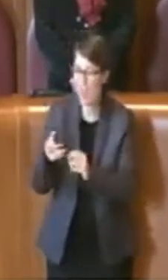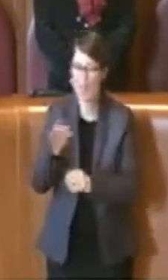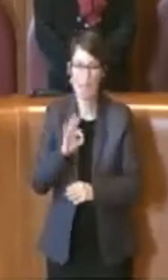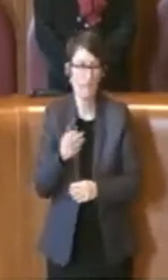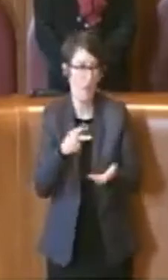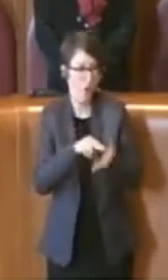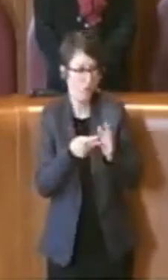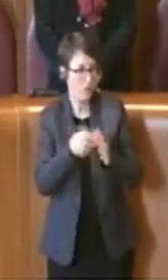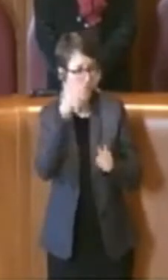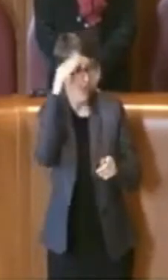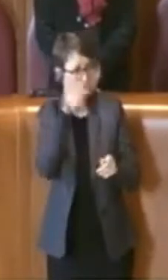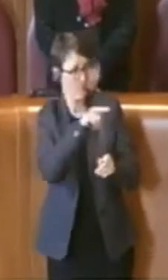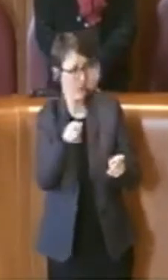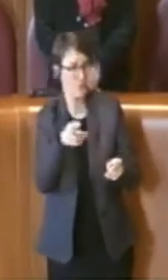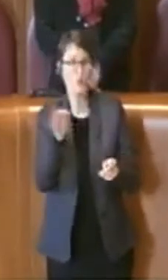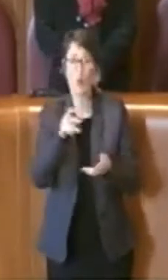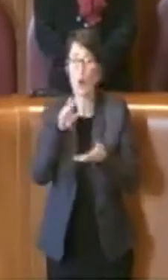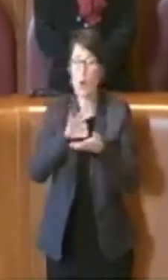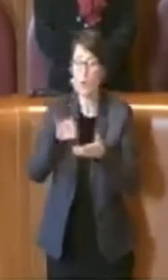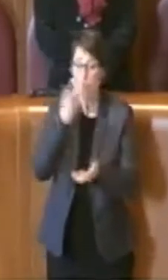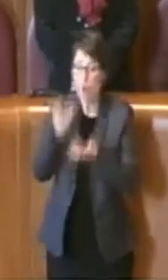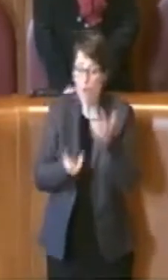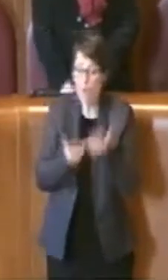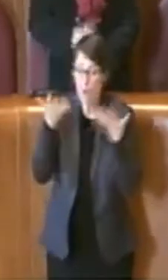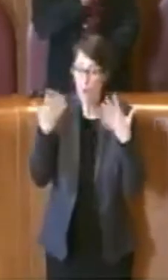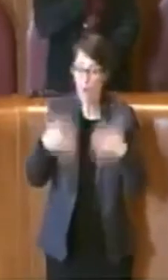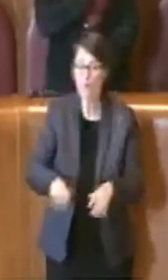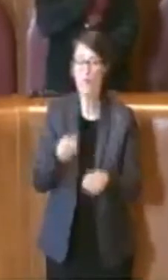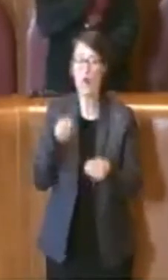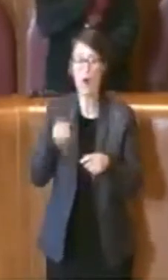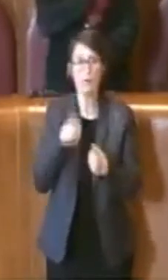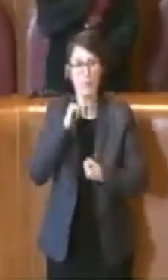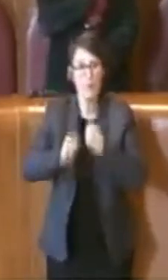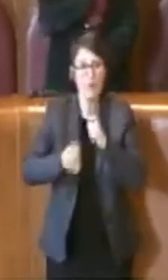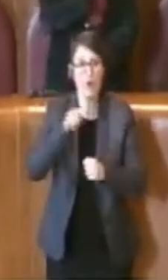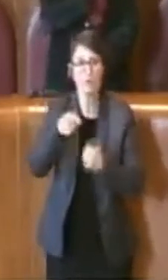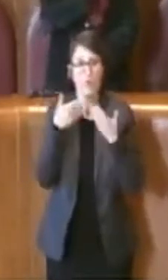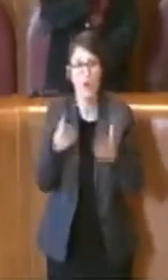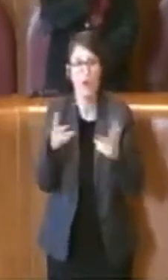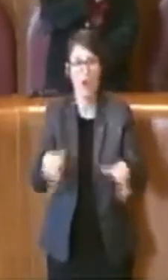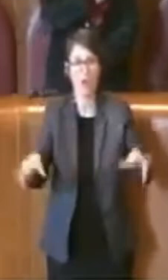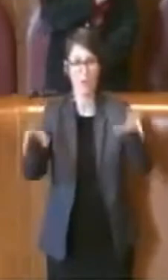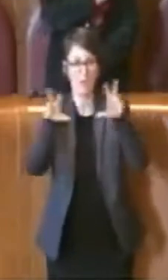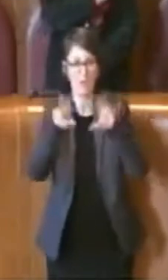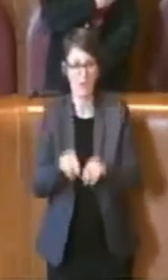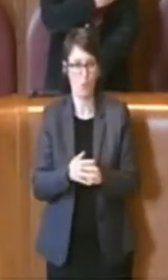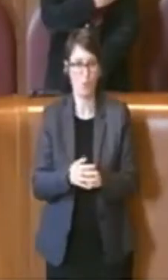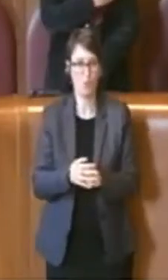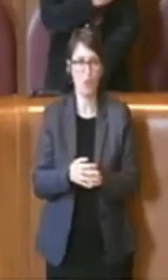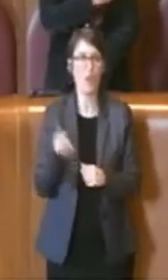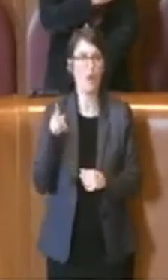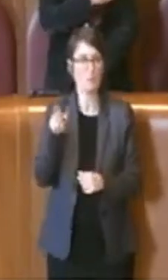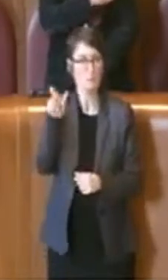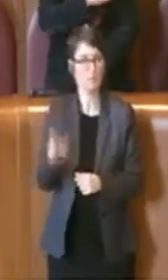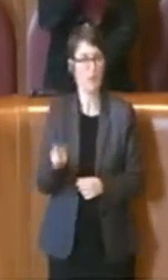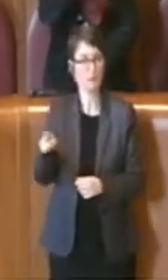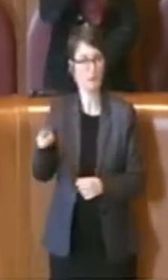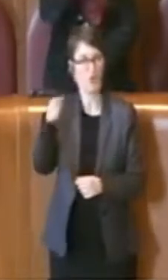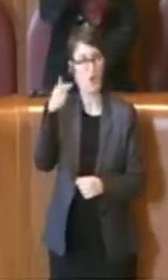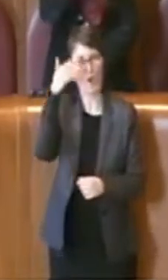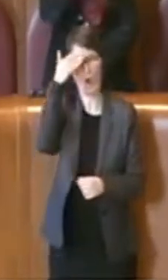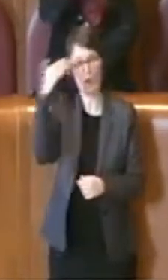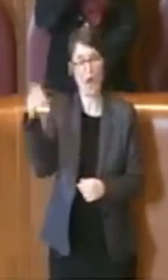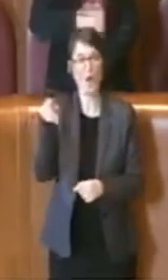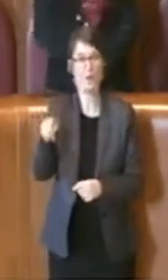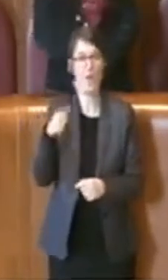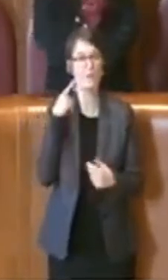aprire una scuola devastata dal fuoco per rivedere i bimbi fra quei banchi. Uomo profondamente onesto e coraggioso, si è dedicato tanto per la